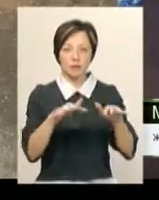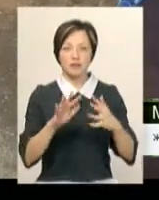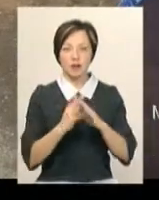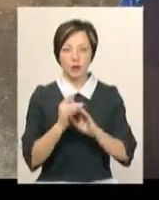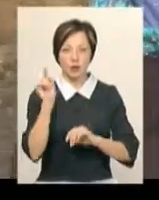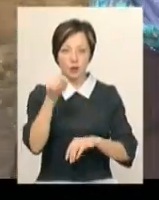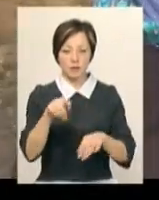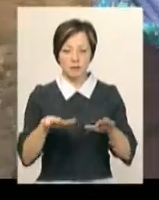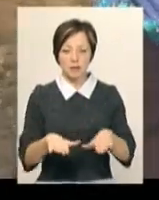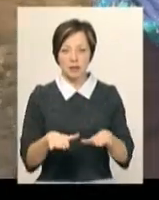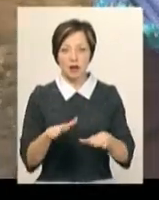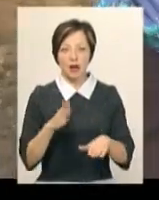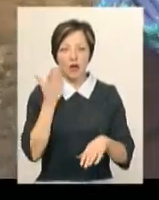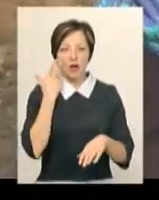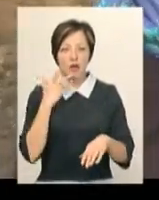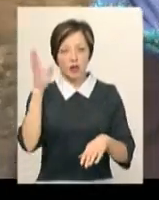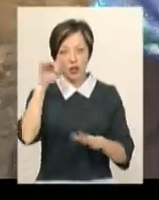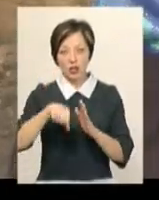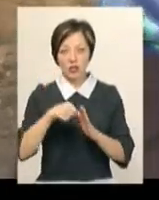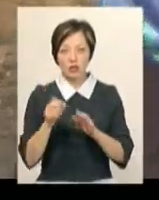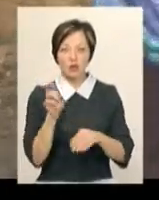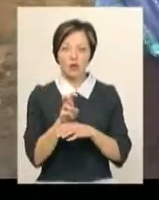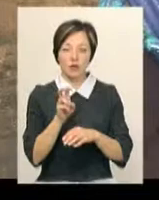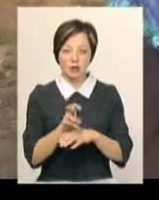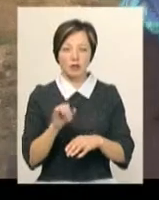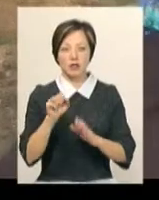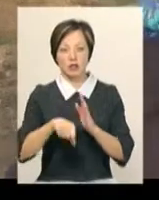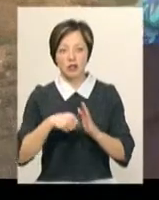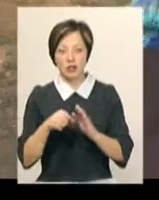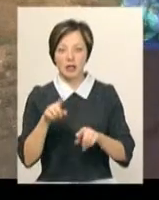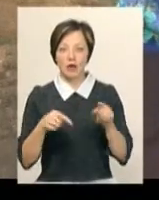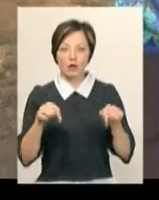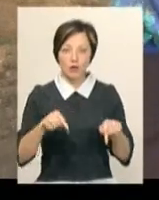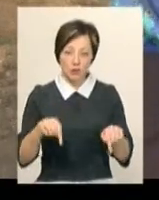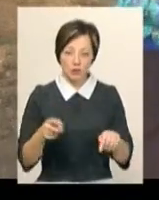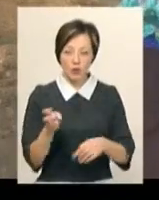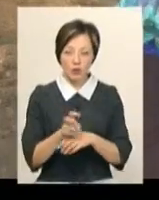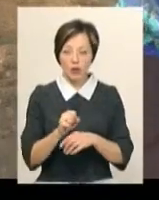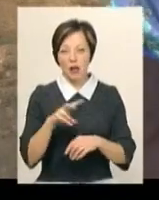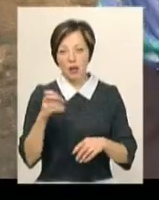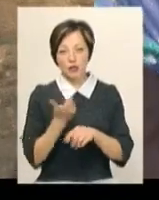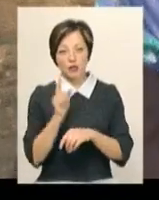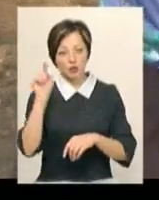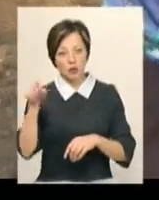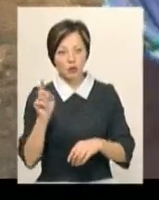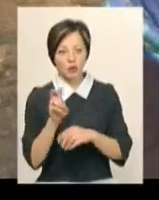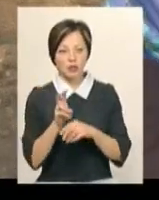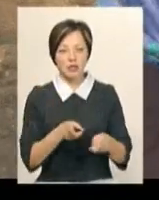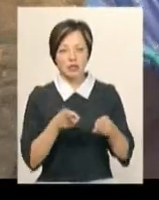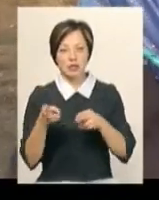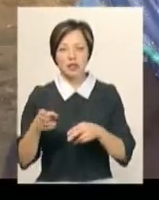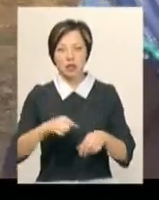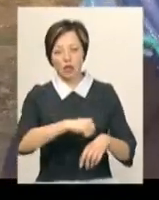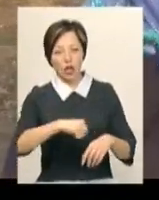туди. Відколи та керничка, та й ходимо. І до кернички ходимо, деколи сюди ходимо. Але більшість туди ходили, їздили